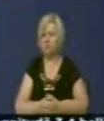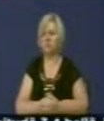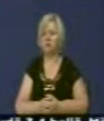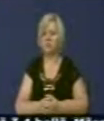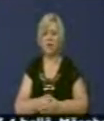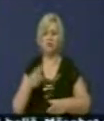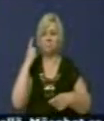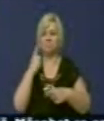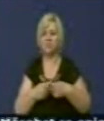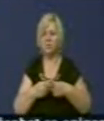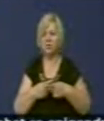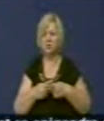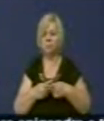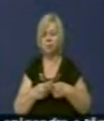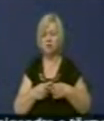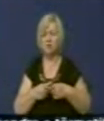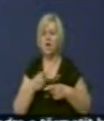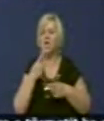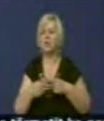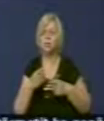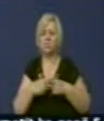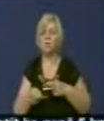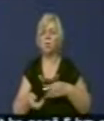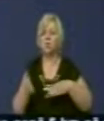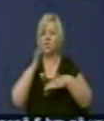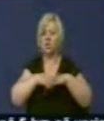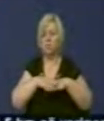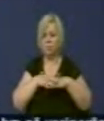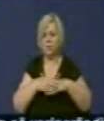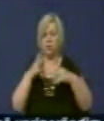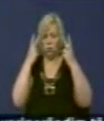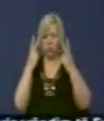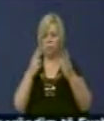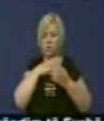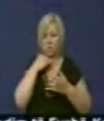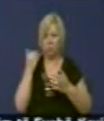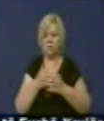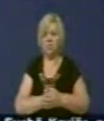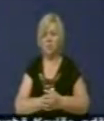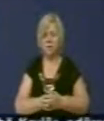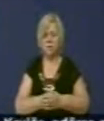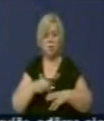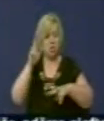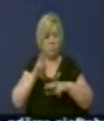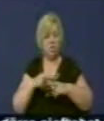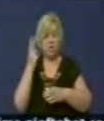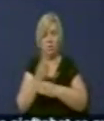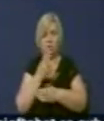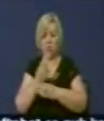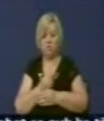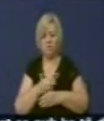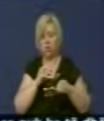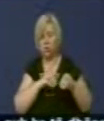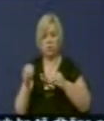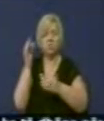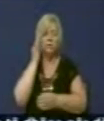ditë u bë në mënyrë që kjo t'i bie të dielën, pra në ditë pushimi, kur